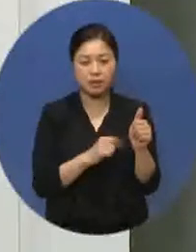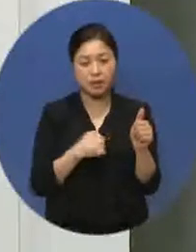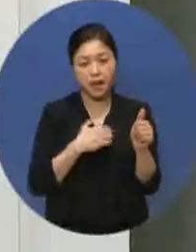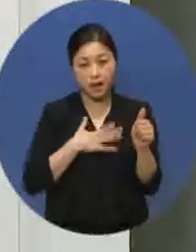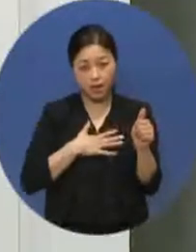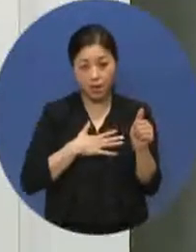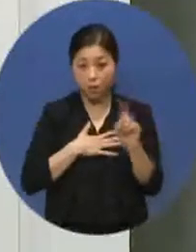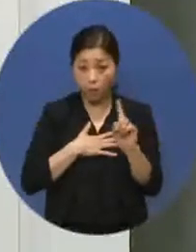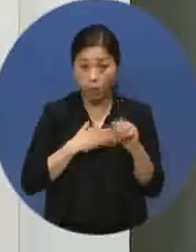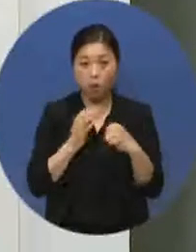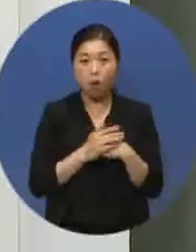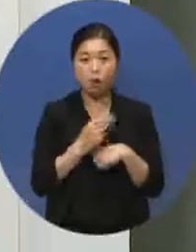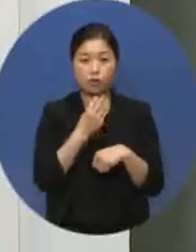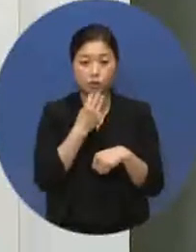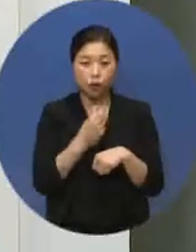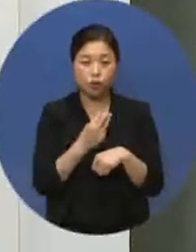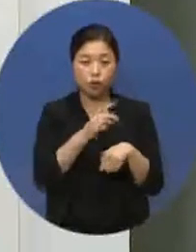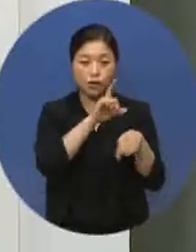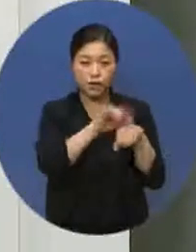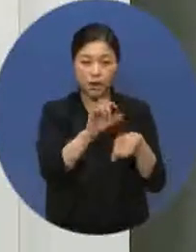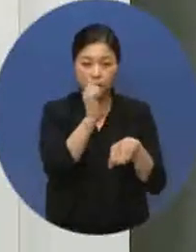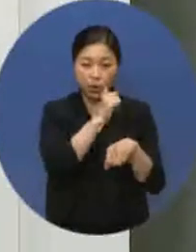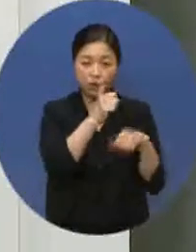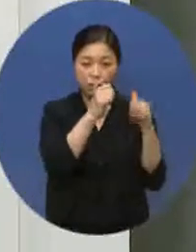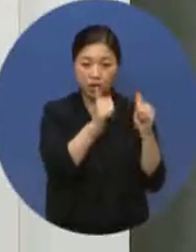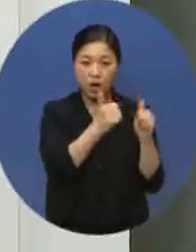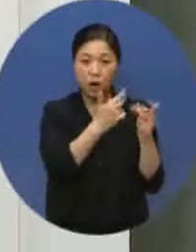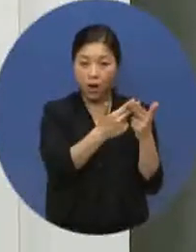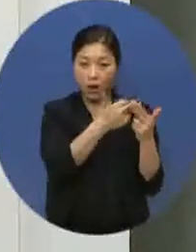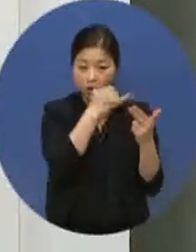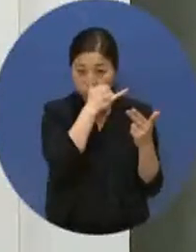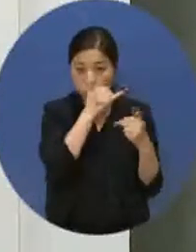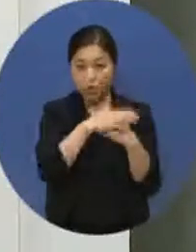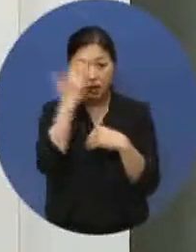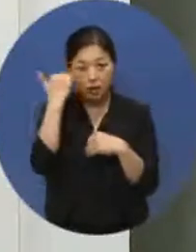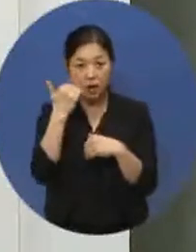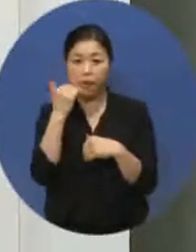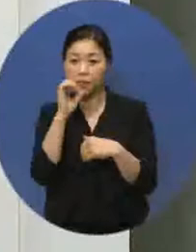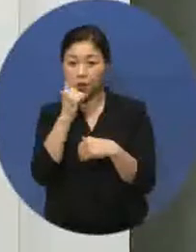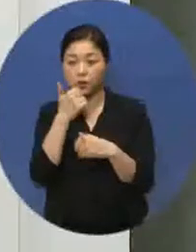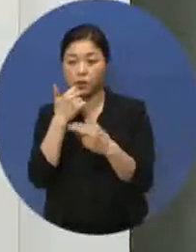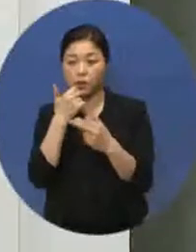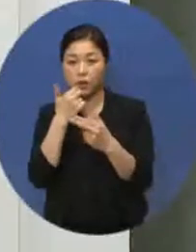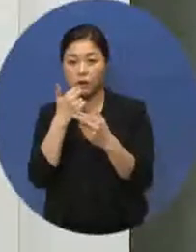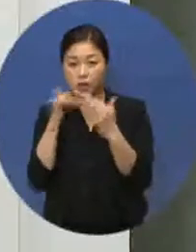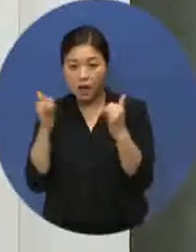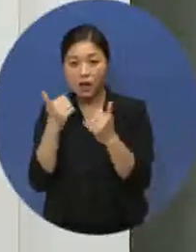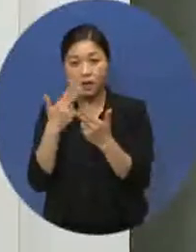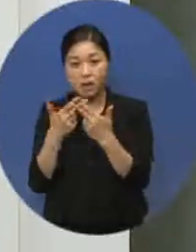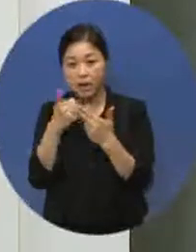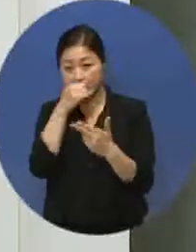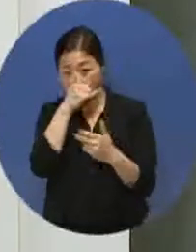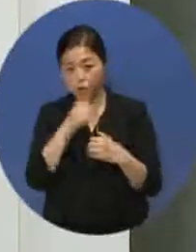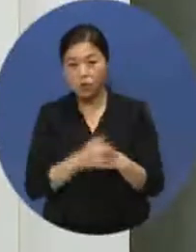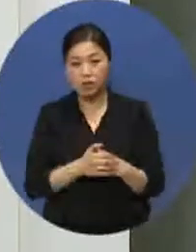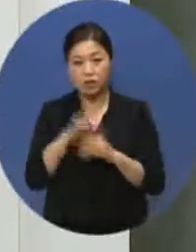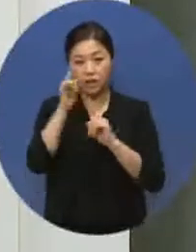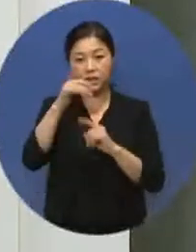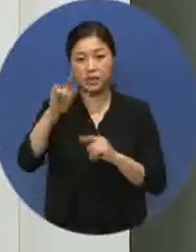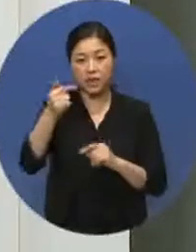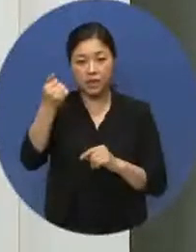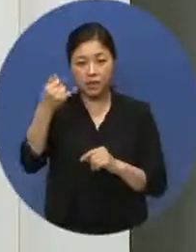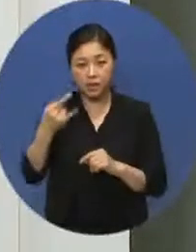알기로는 서울지방변호사회가 있고 네. 그다음 대한변호사협회가 있고 네, 그렇습니다. 그런데 지금 이찬희